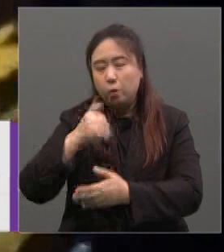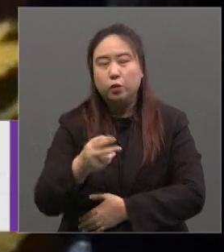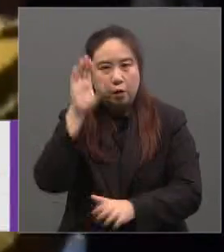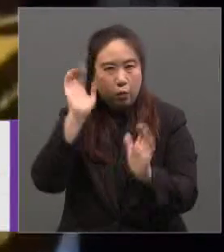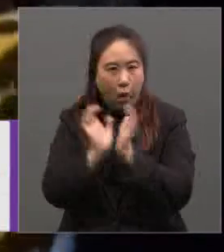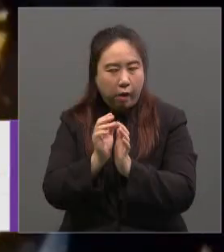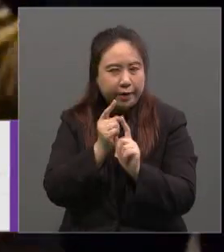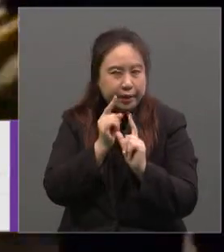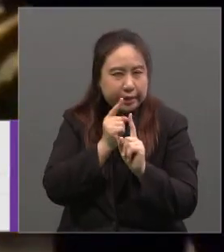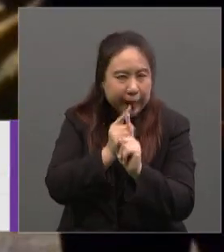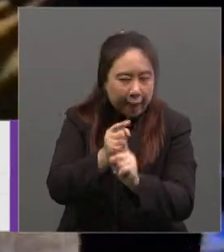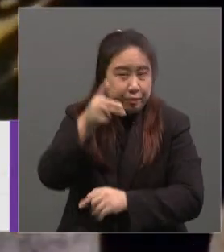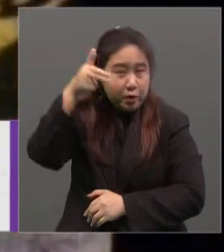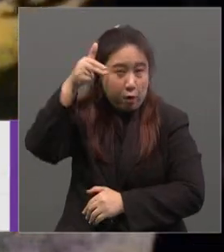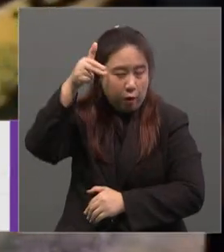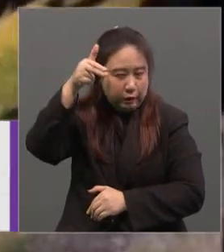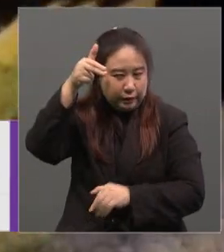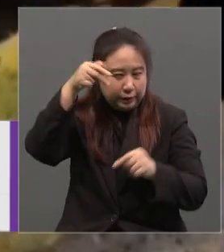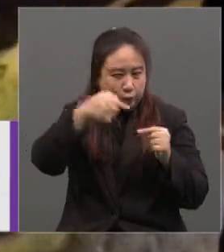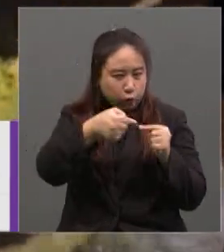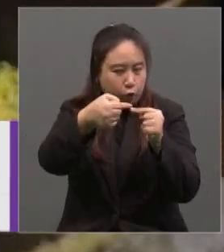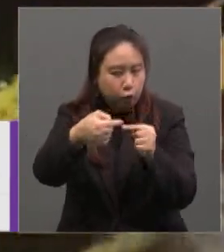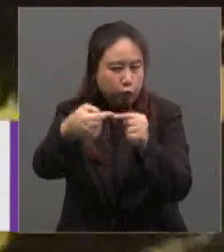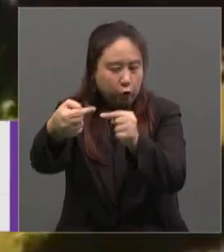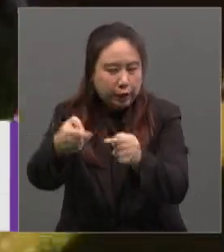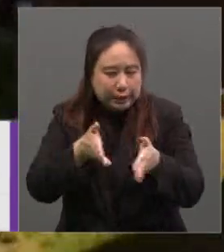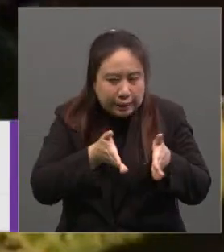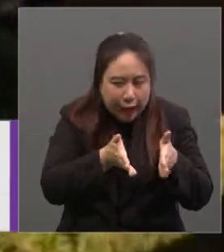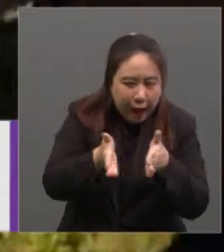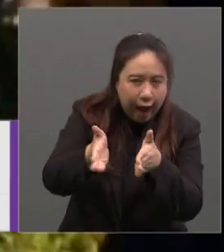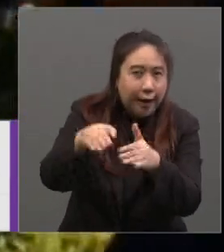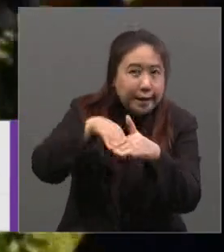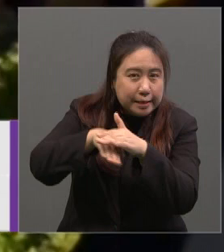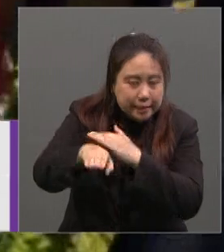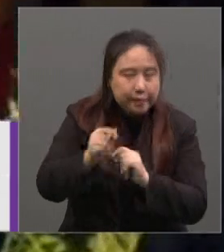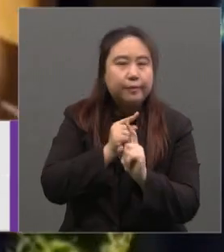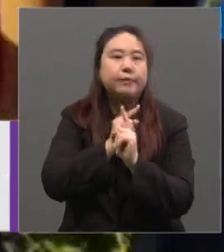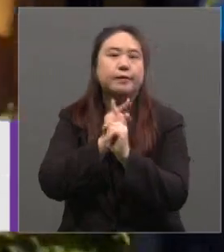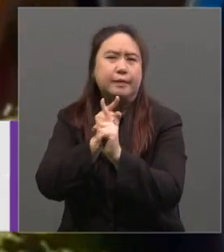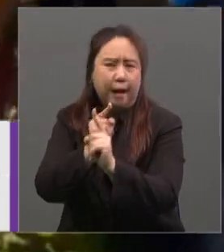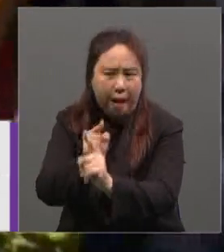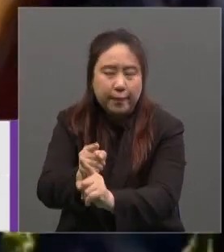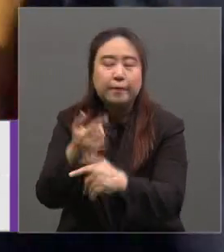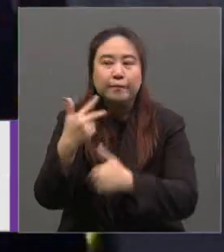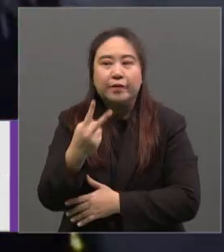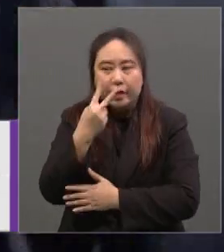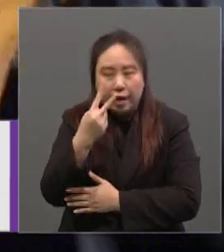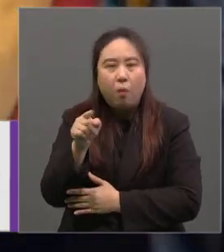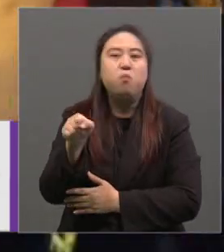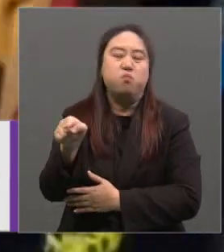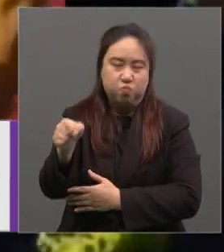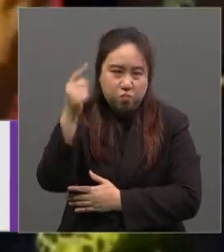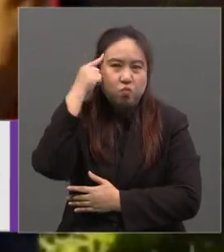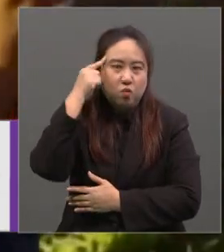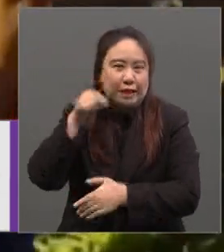จากกล้องวงจรปิดตามจุดต่างๆนะคะที่เชื่อว่าเป็นเส้นทางหลบหนีจนไปสืบทราบว่ากลุ่มผู้ต้องหาทั้ง 3คนหลบหนีไป